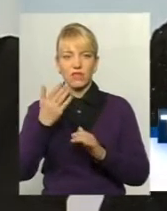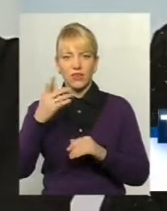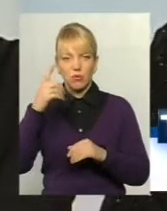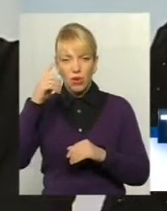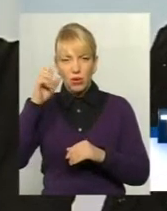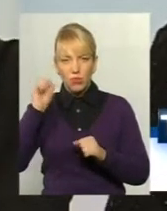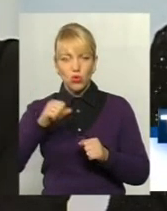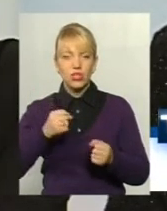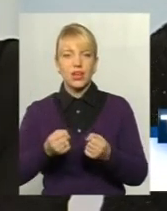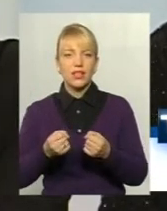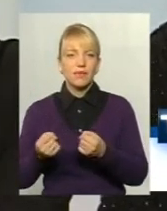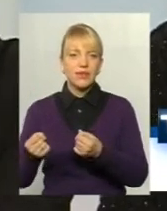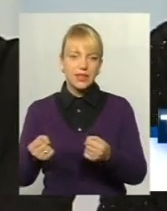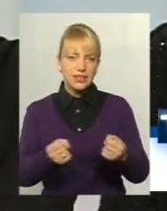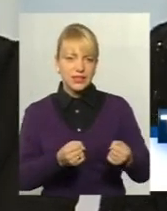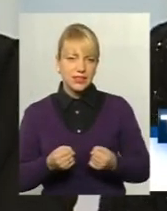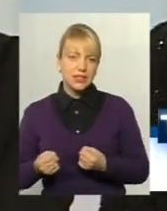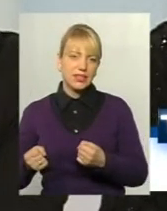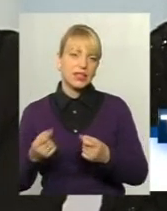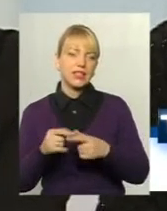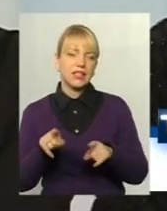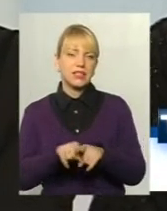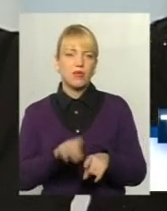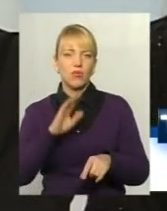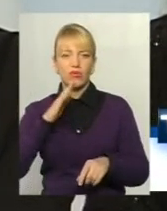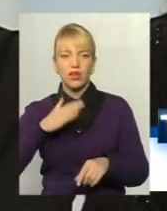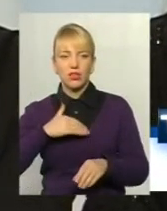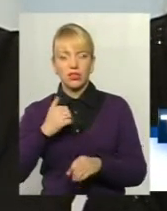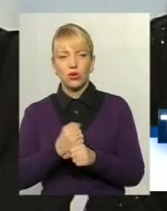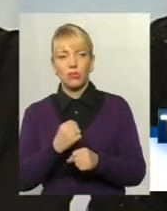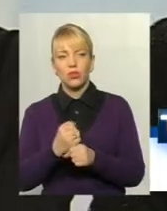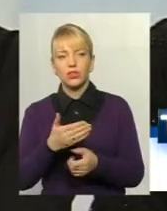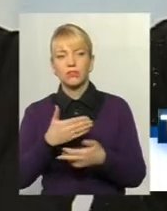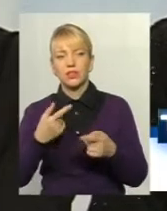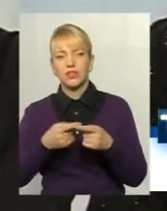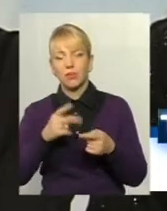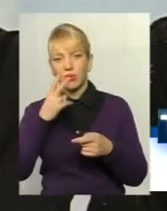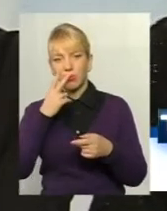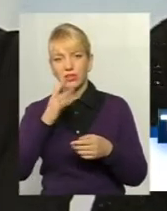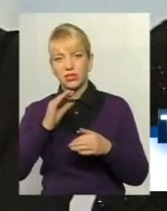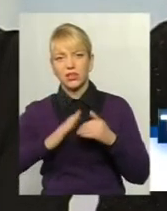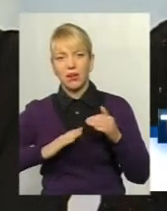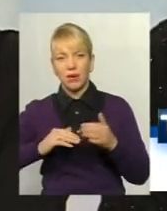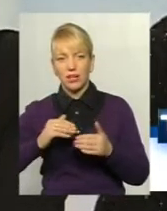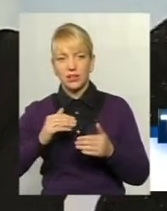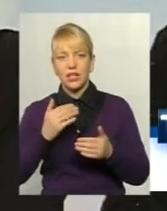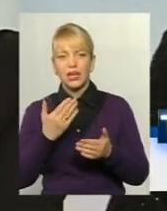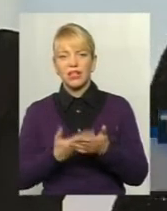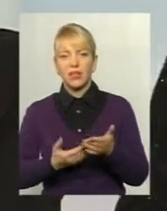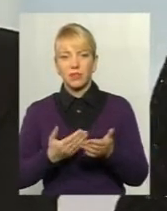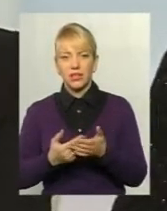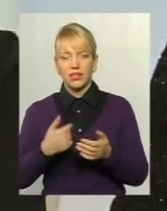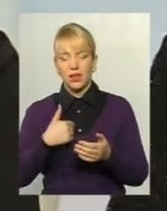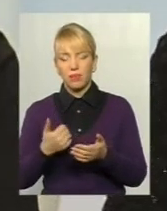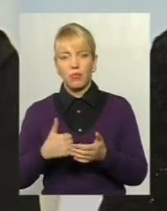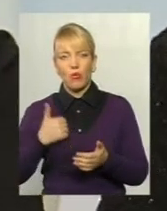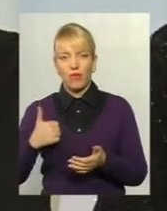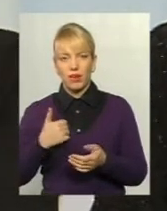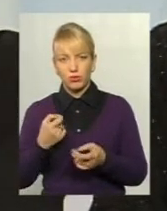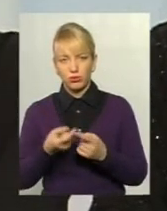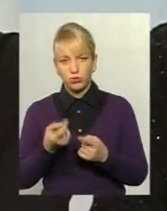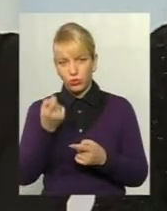Так, так само і в нашій роботі. І ми це побачили на практиці, наведу приклад, похвалюся трошечки, що